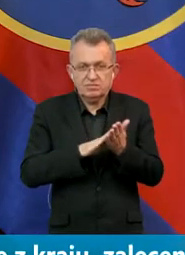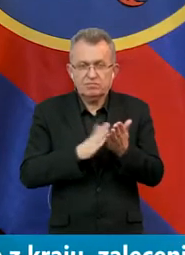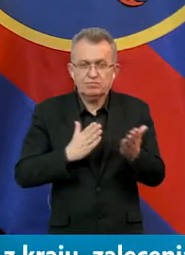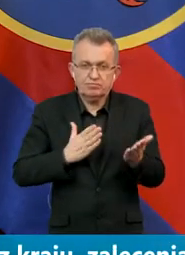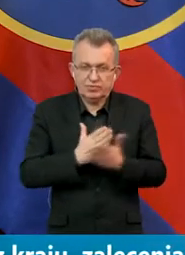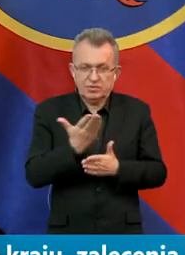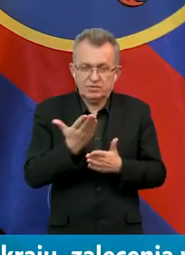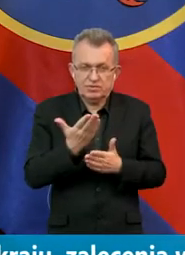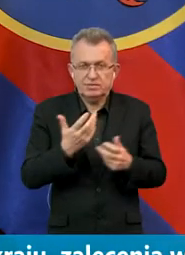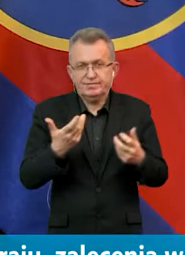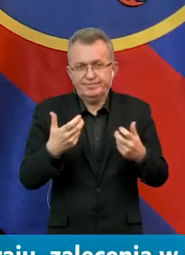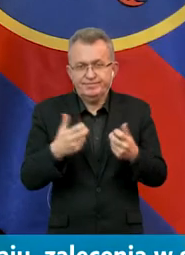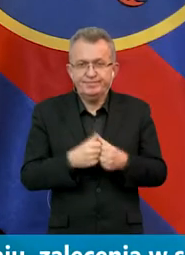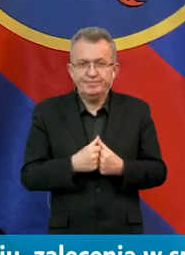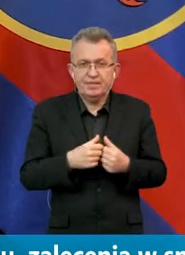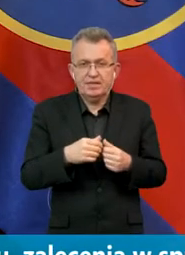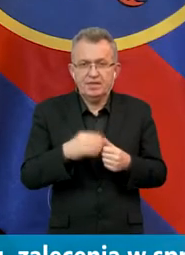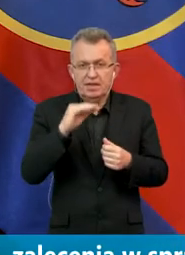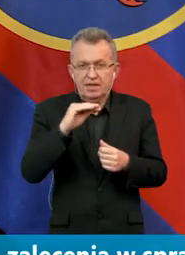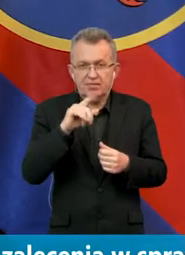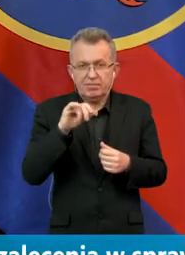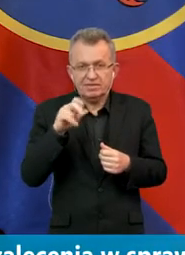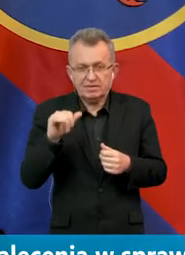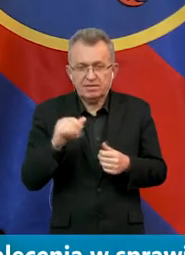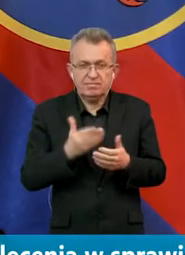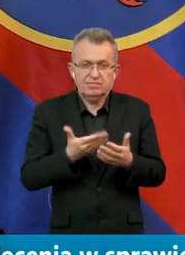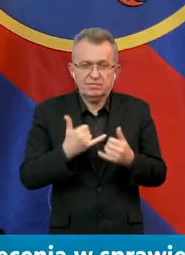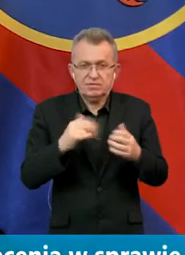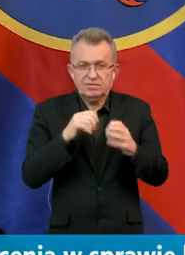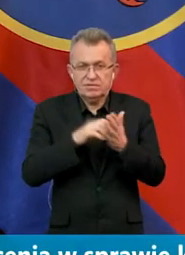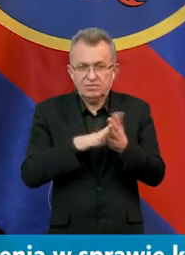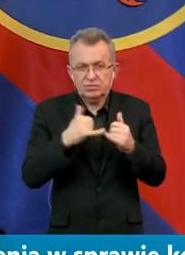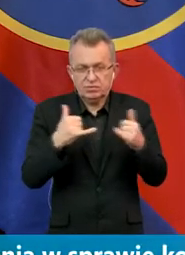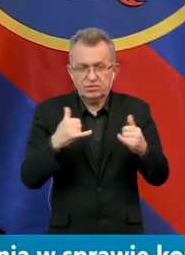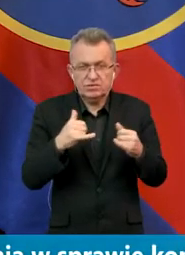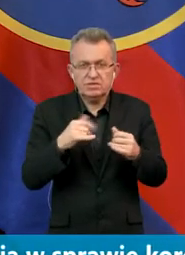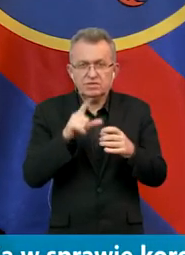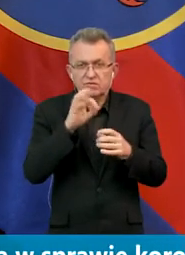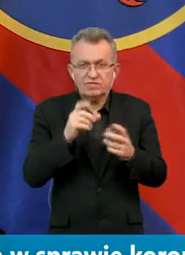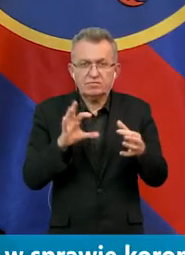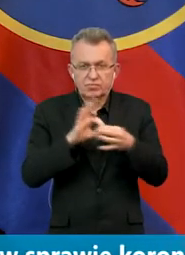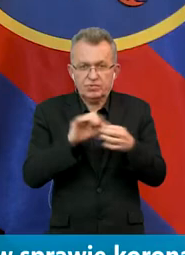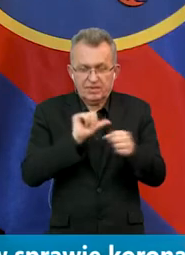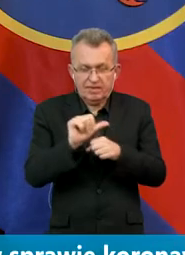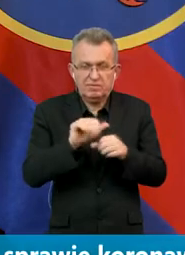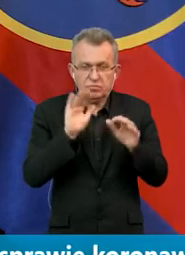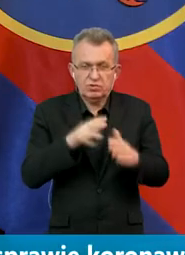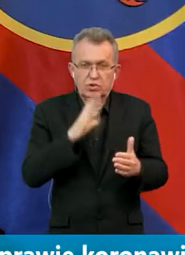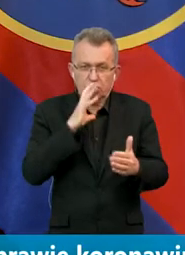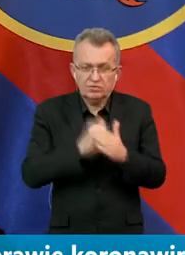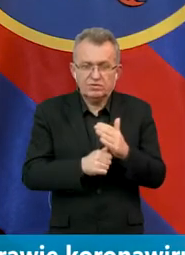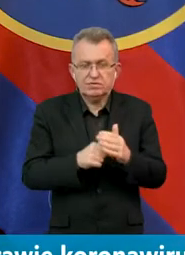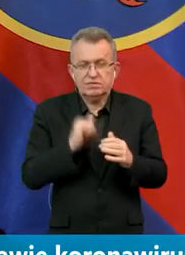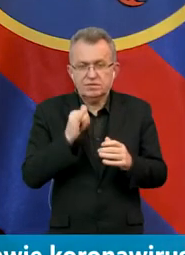poprzez system. E-pacjent, zapraszam, jeżeli się Szczecin z halą przy Sowińskiego pojawi, możecie korzystać i mam nadzieję,